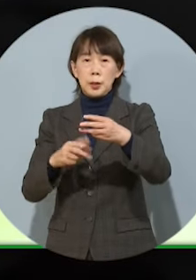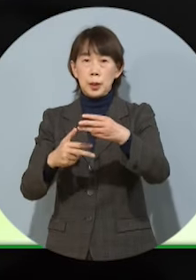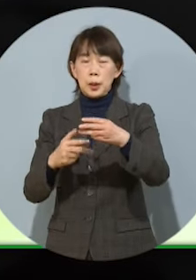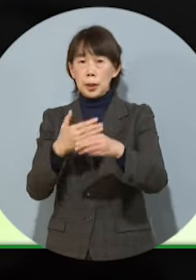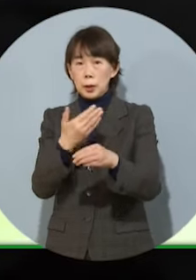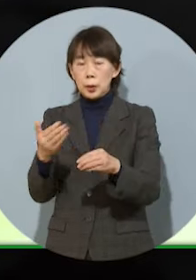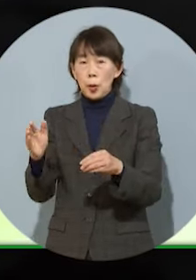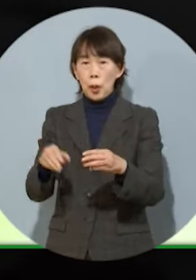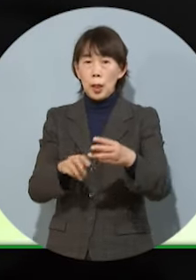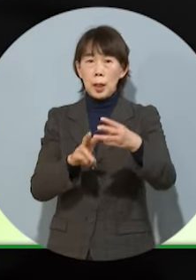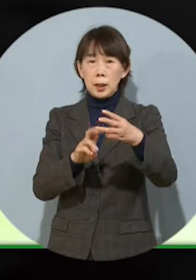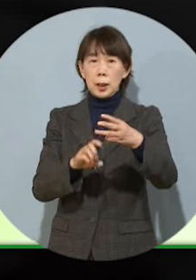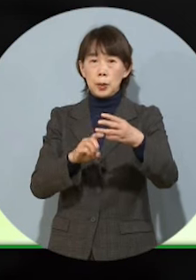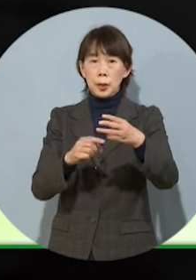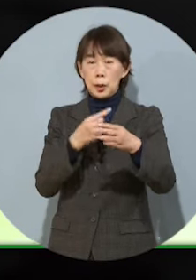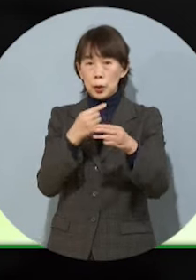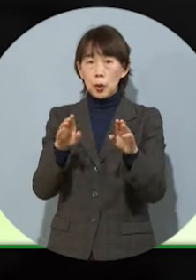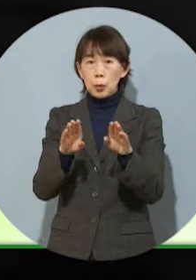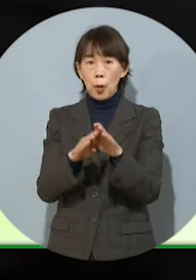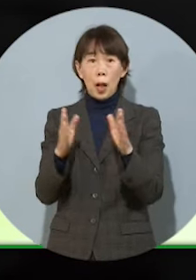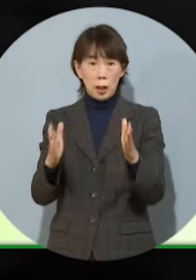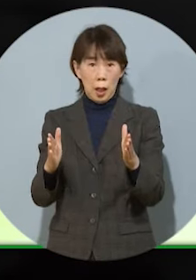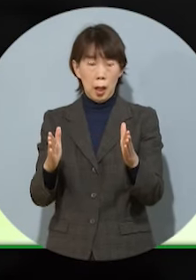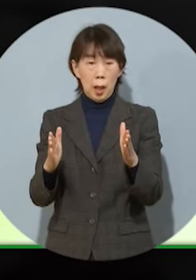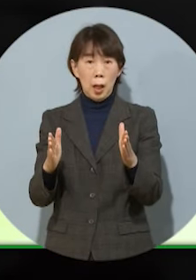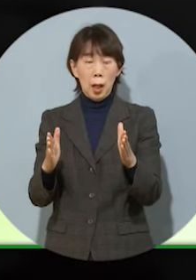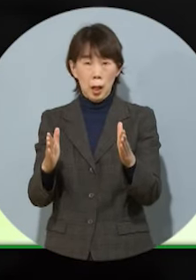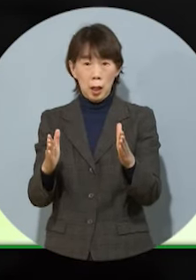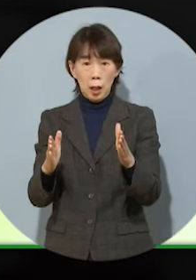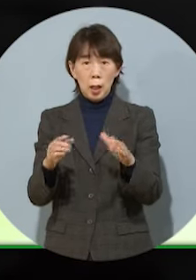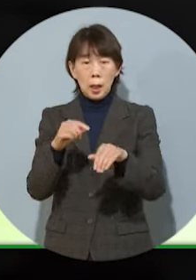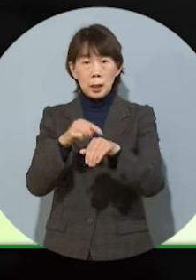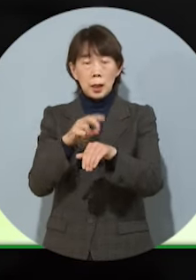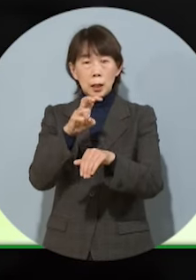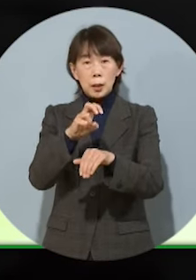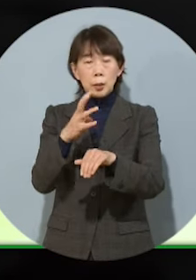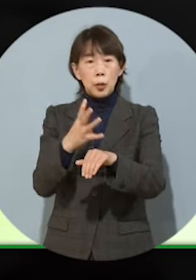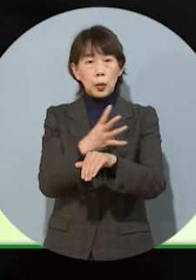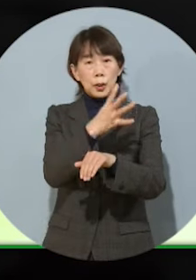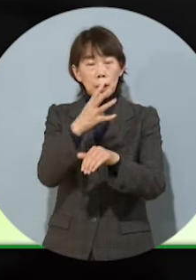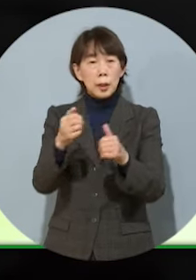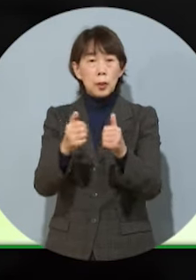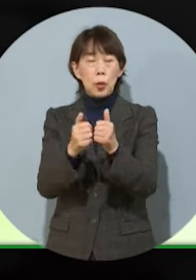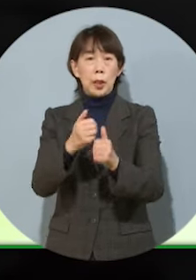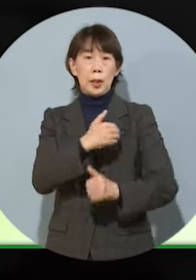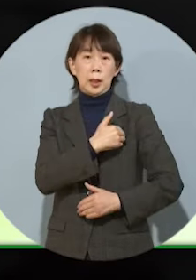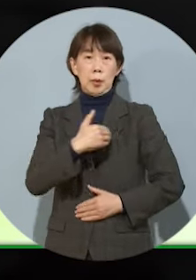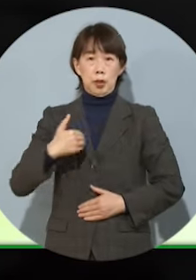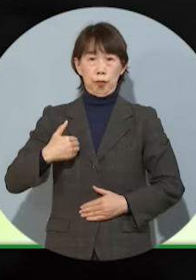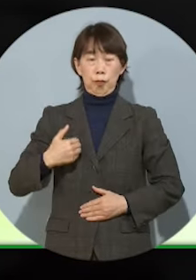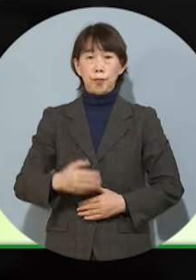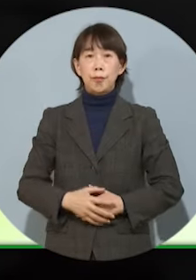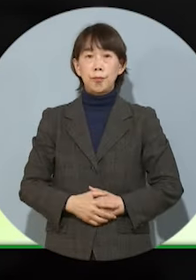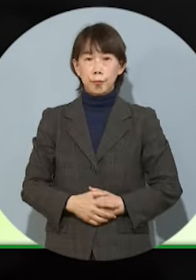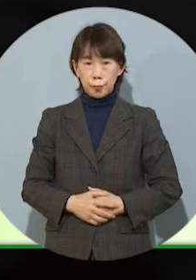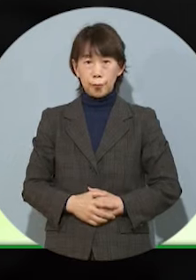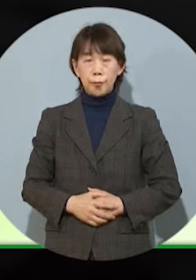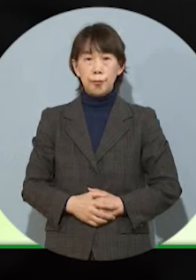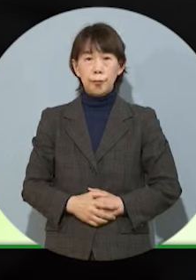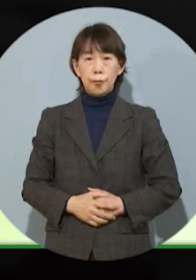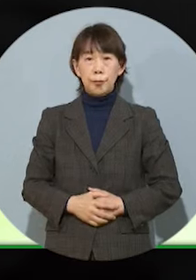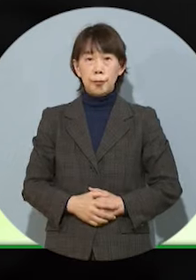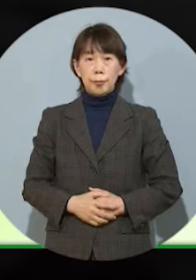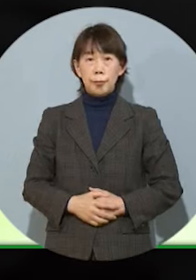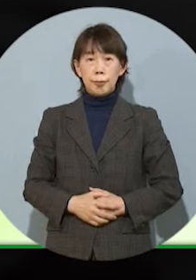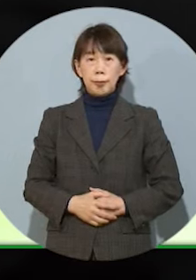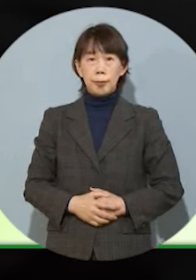から31日日曜日までは24時間体制で相談を受け付けます。